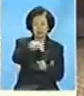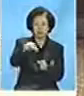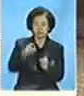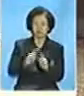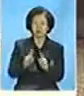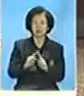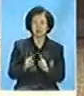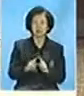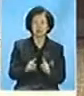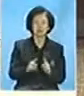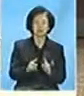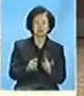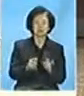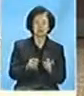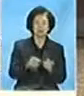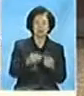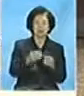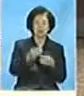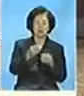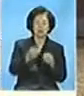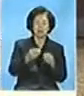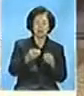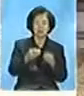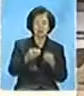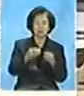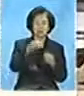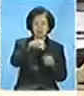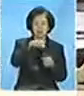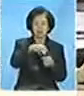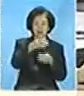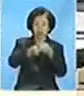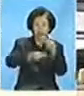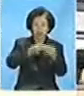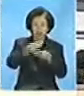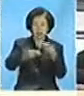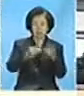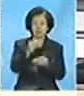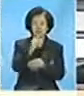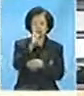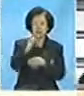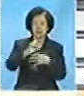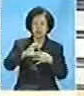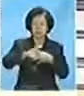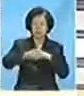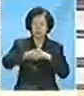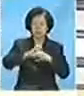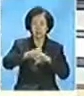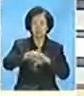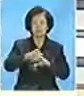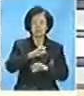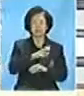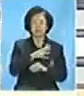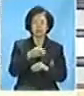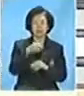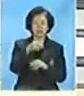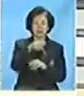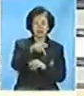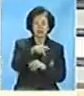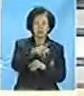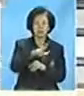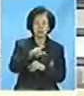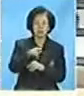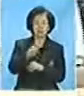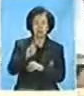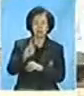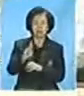ๆเช่นองค์กรหอการค้าองค์กรสภาอุตสาหกรรมแม้ทั้งปปร.